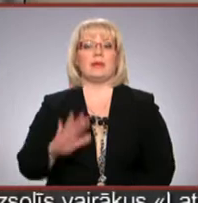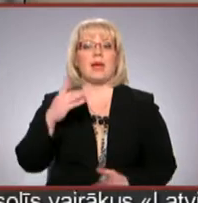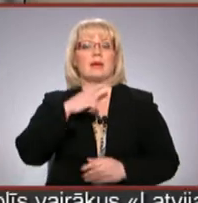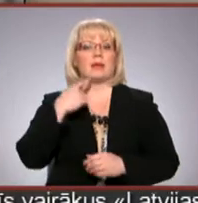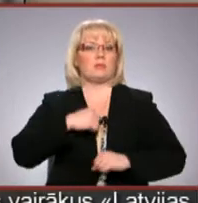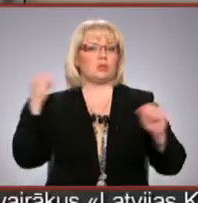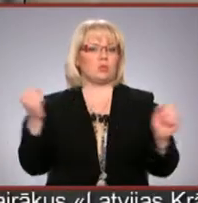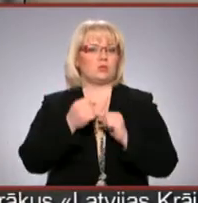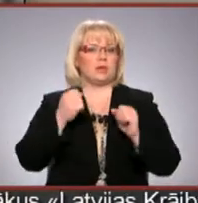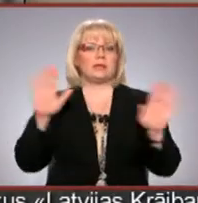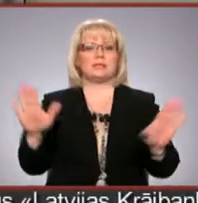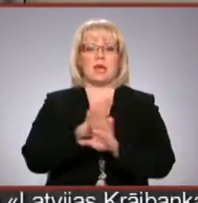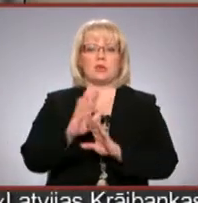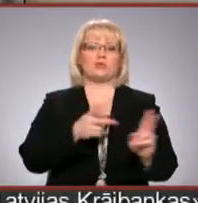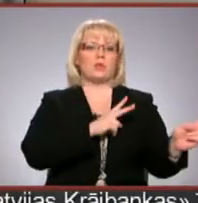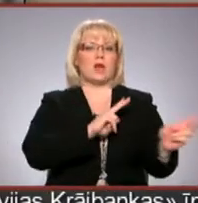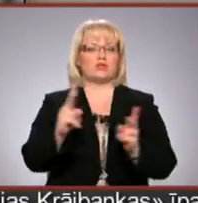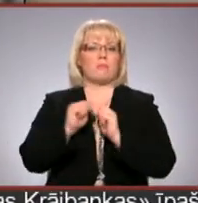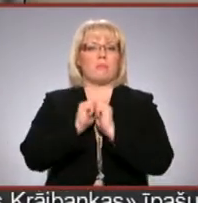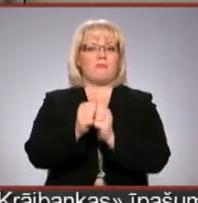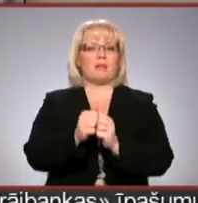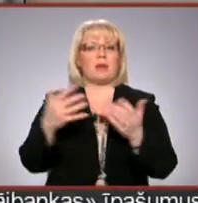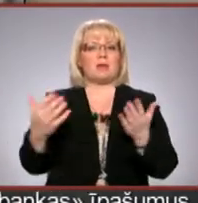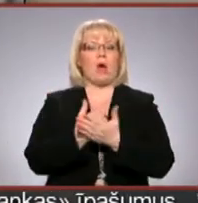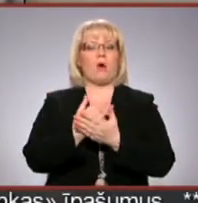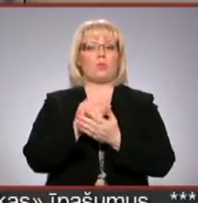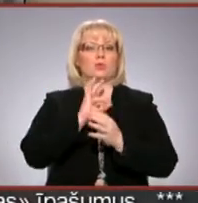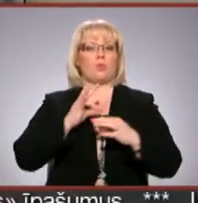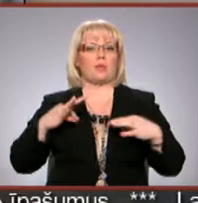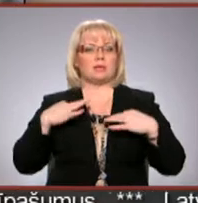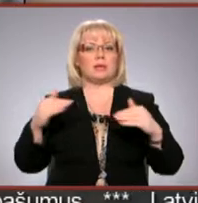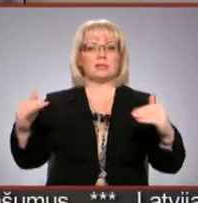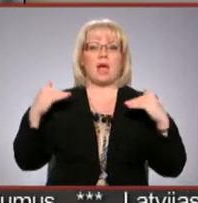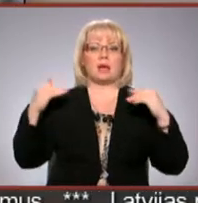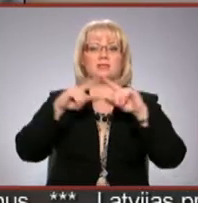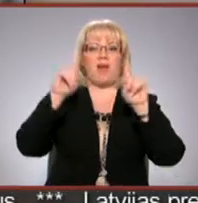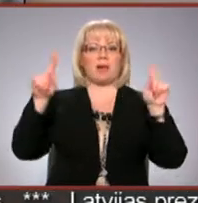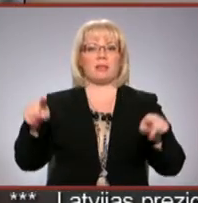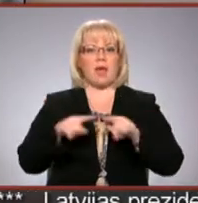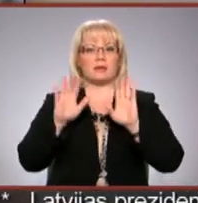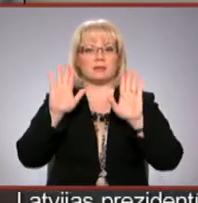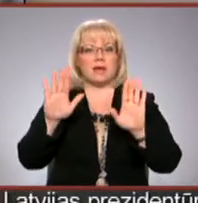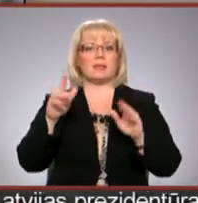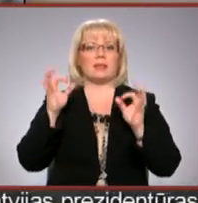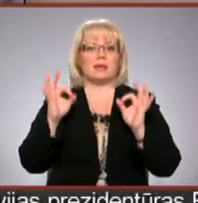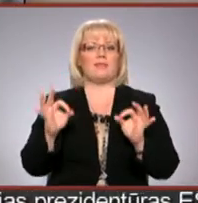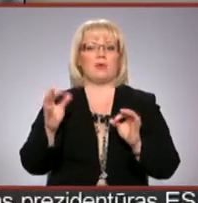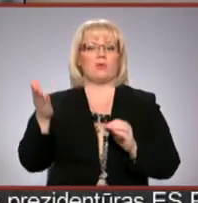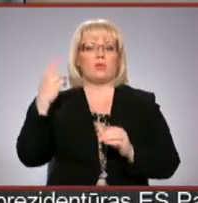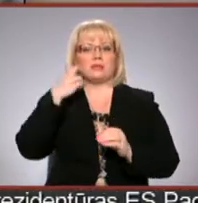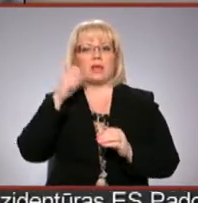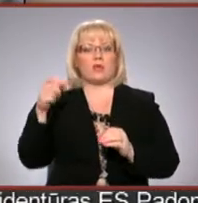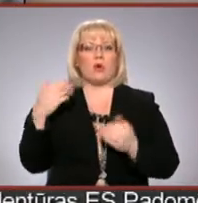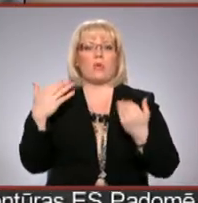Bet, ja gribas lustīgas dziedāšanas un dancošanas pavadībā tikt pie jaunas rotas, lietas, segas vai gleznas, tad īstā vieta, kur doties, ir senioru